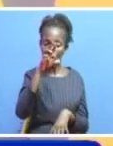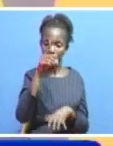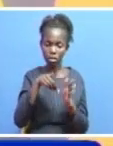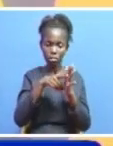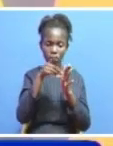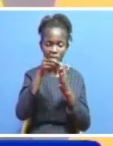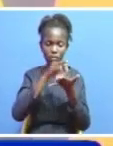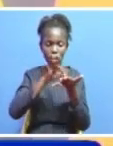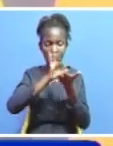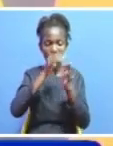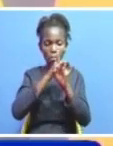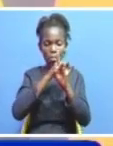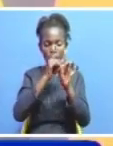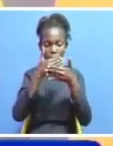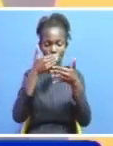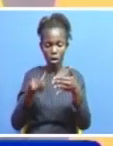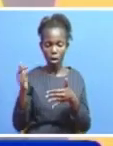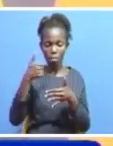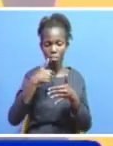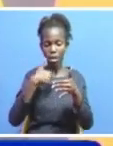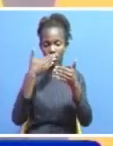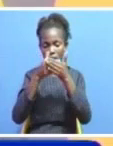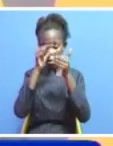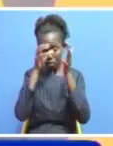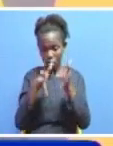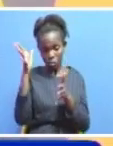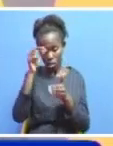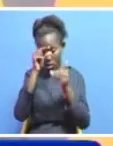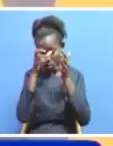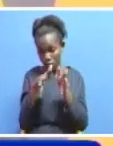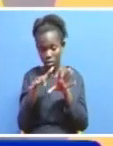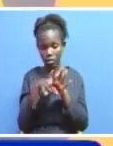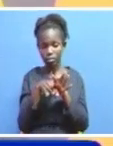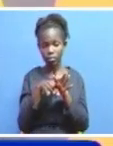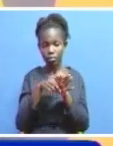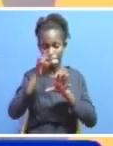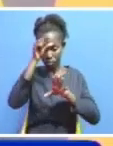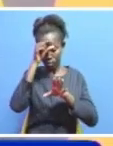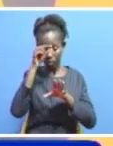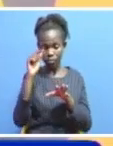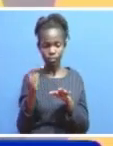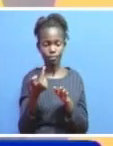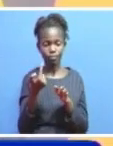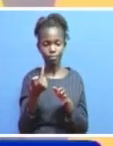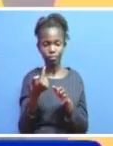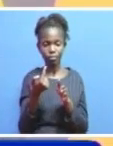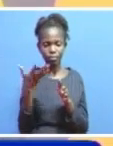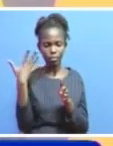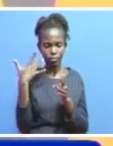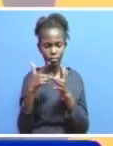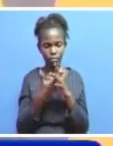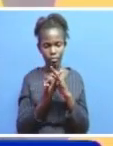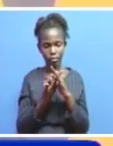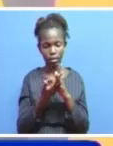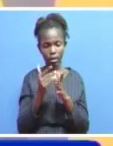before you get arrested, mtu ngea ngava na wito mwabia muno. Kutha ngava na katika ila serikali yake ambe, ni wanzije Clidi